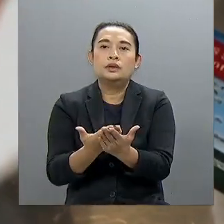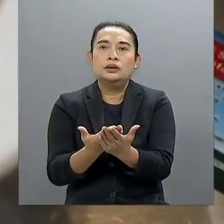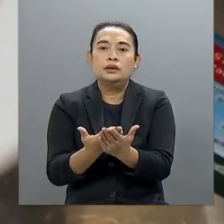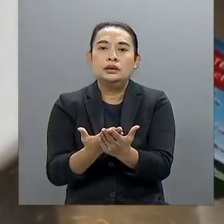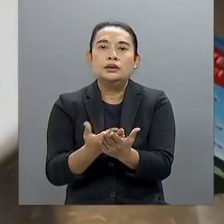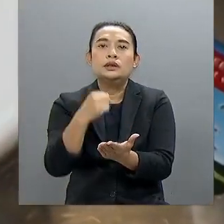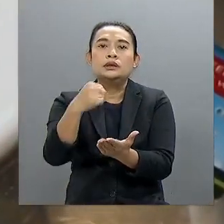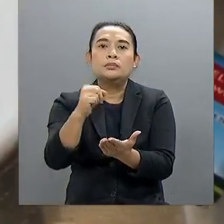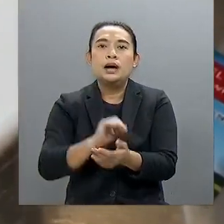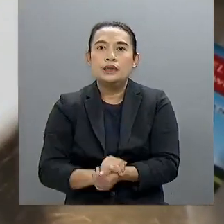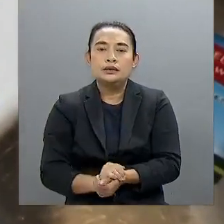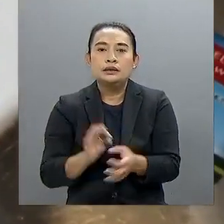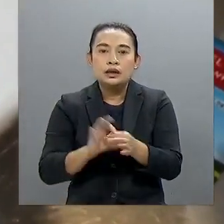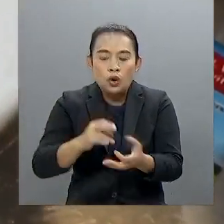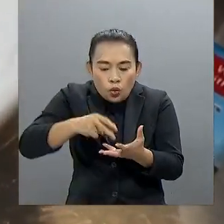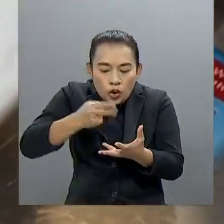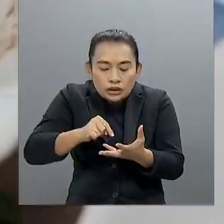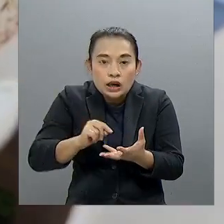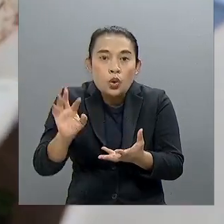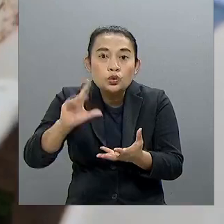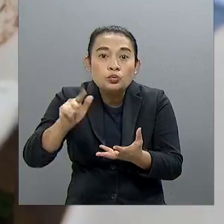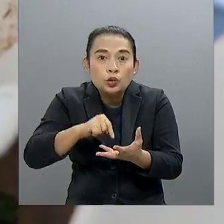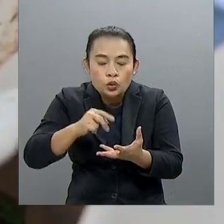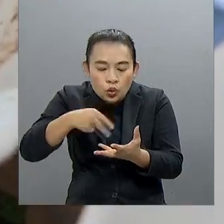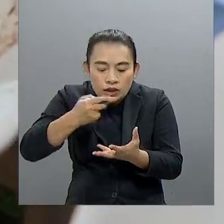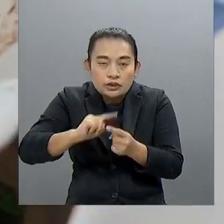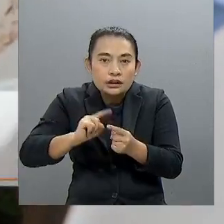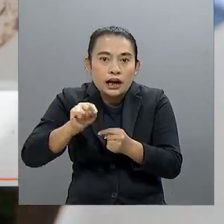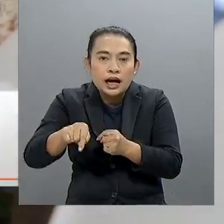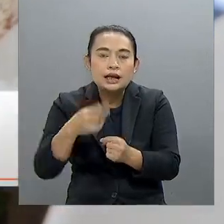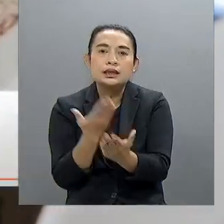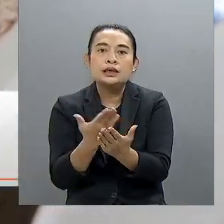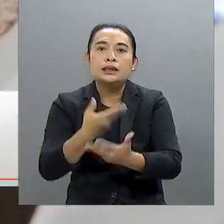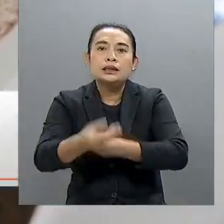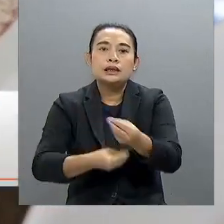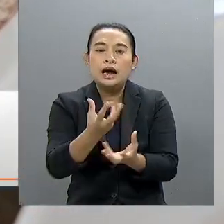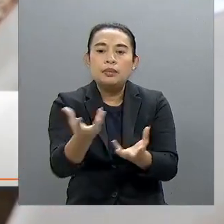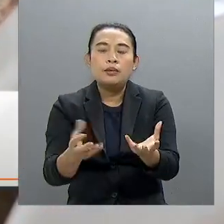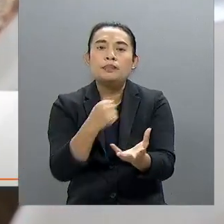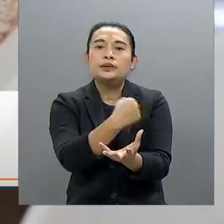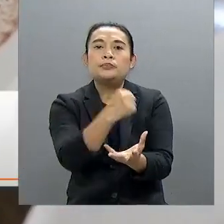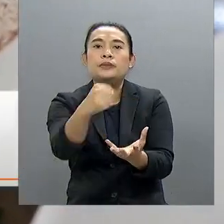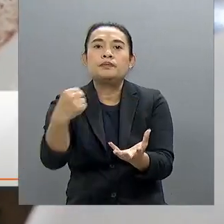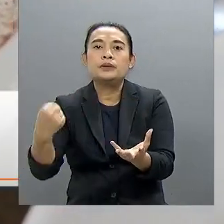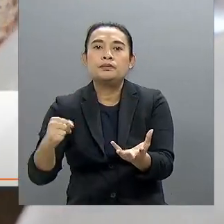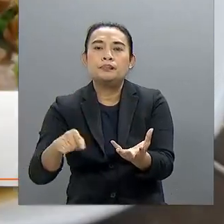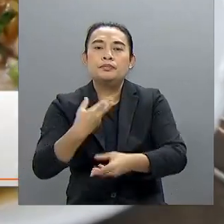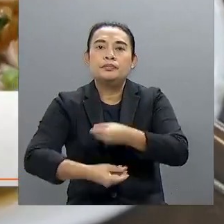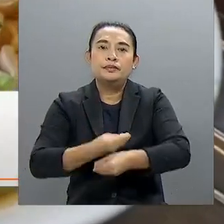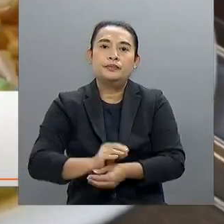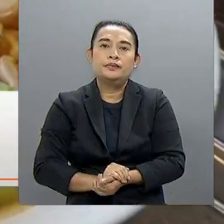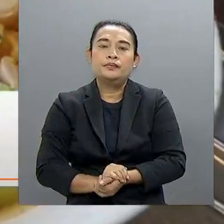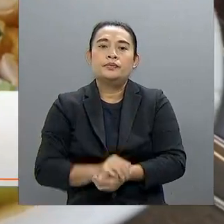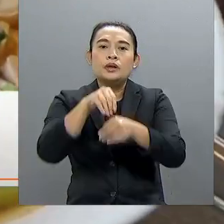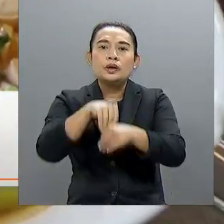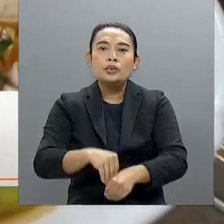Scarั้งหมดฟังไม่ผิด10 บาทเท่านั้นร้านนี้ตั้งขายหมฟังข้าง